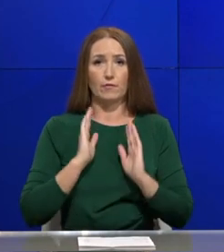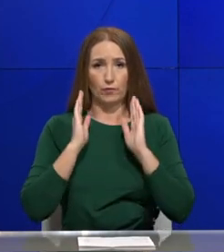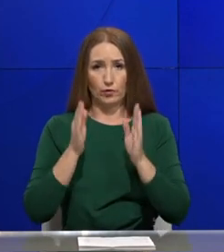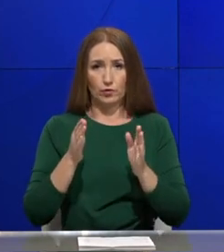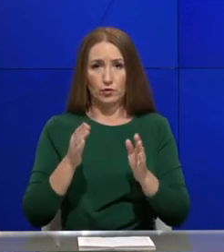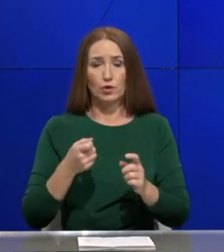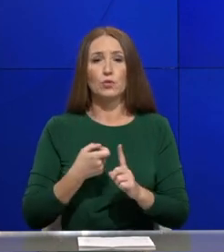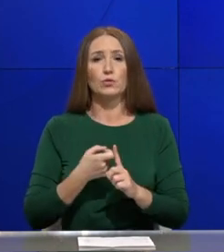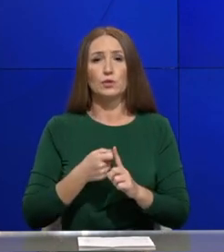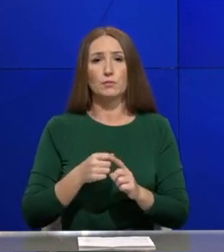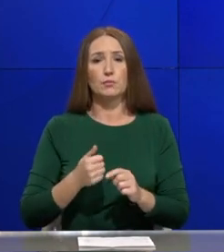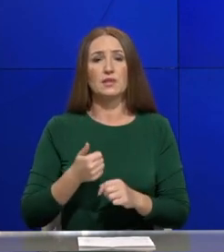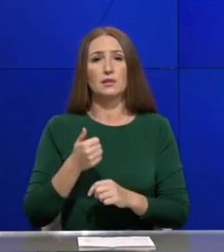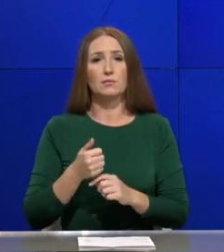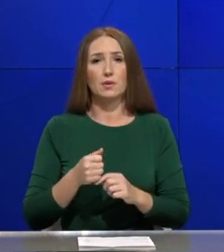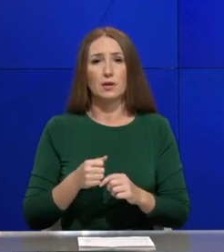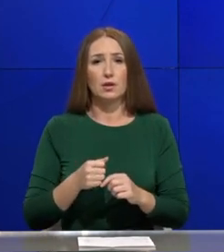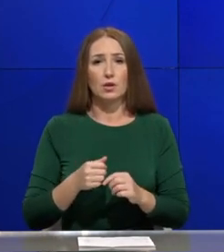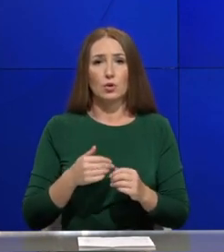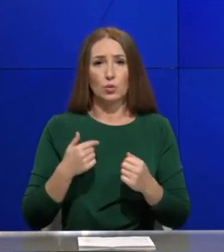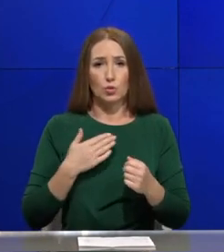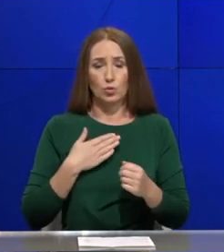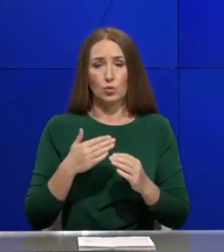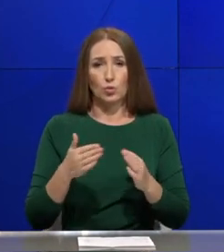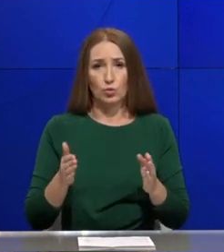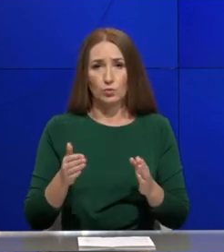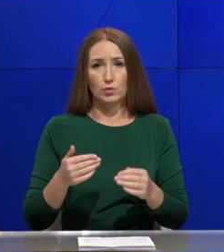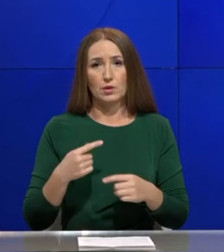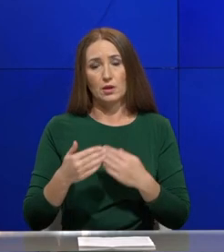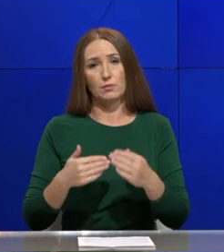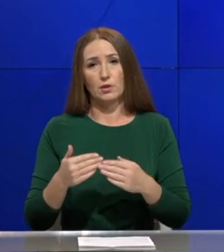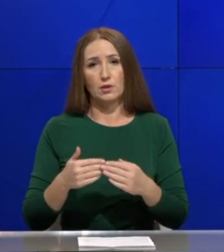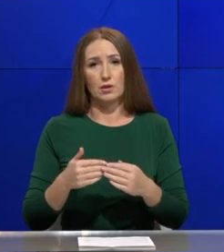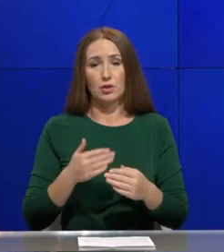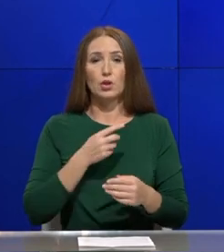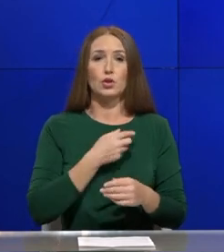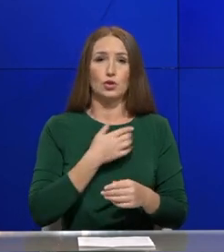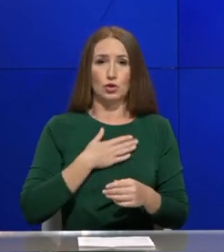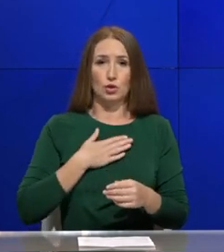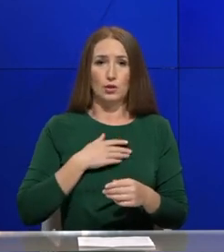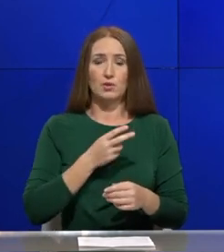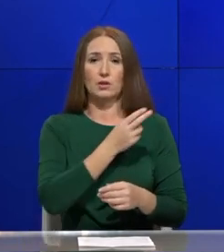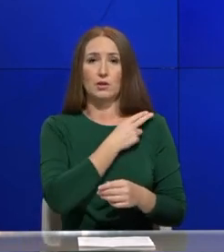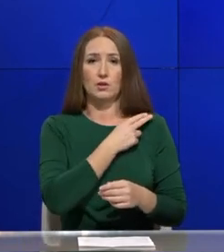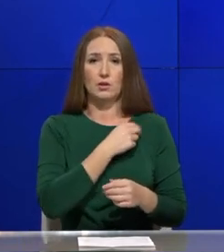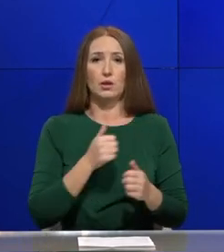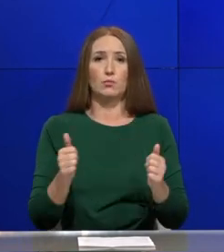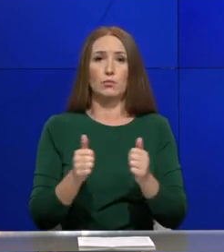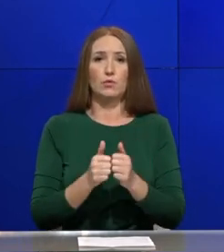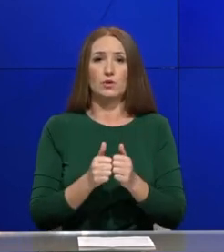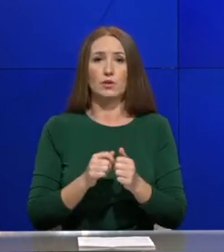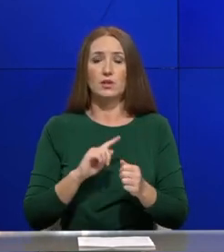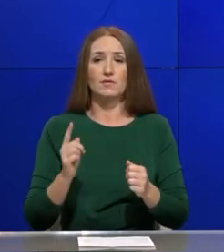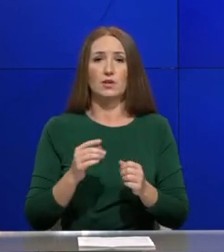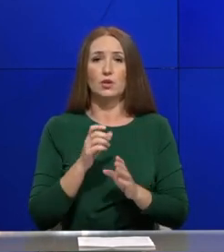ključnim principima, dostupnost i transparentnost. Želim biti načelnik koji povezuje sve slojeve